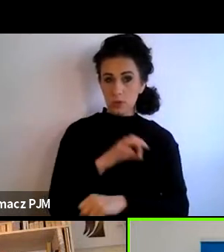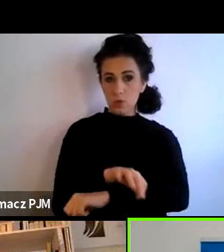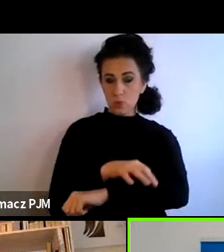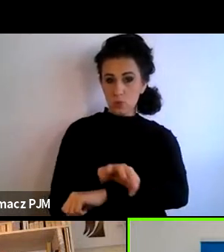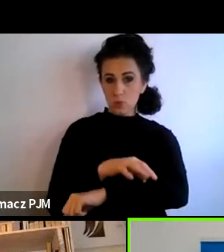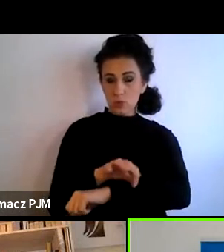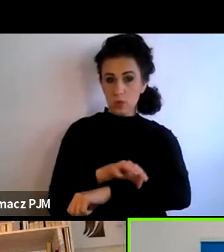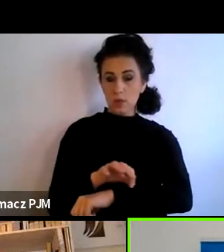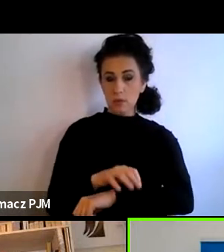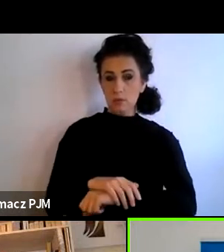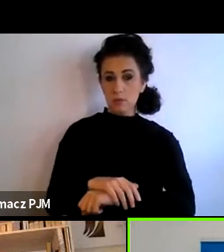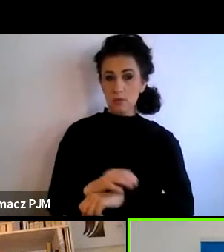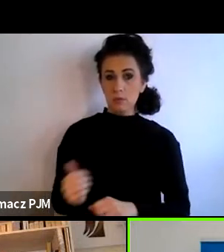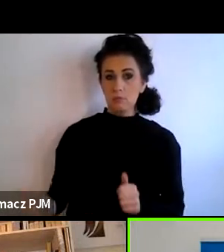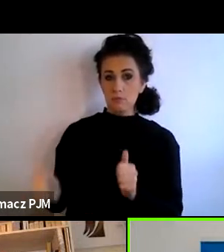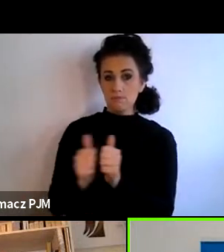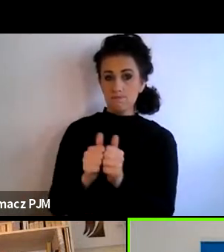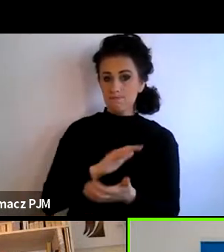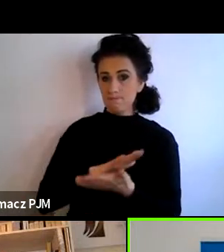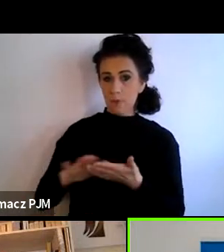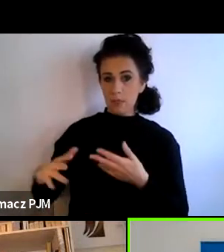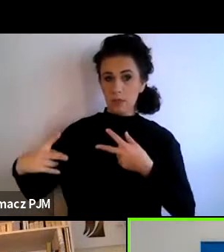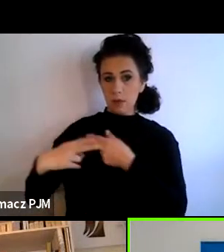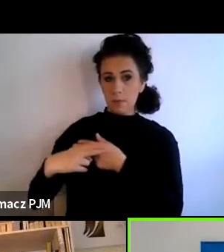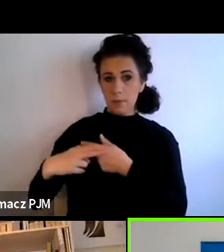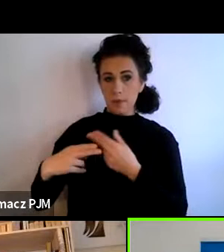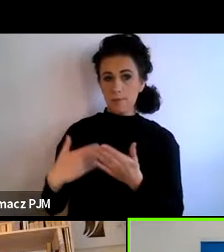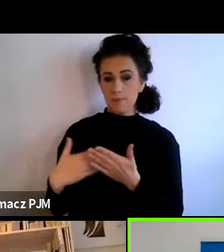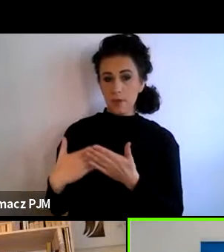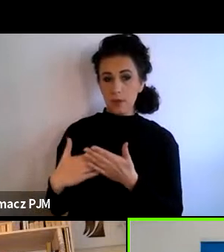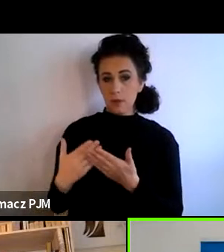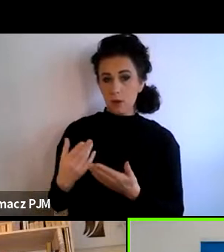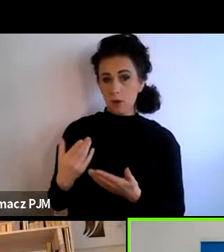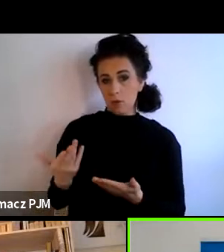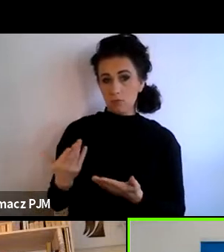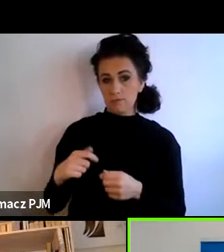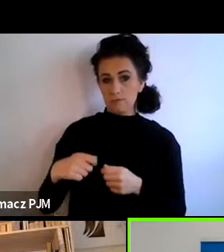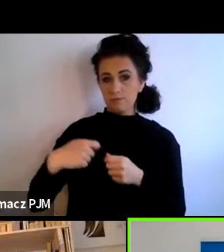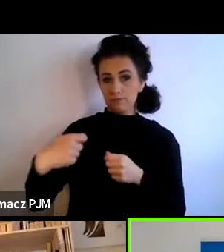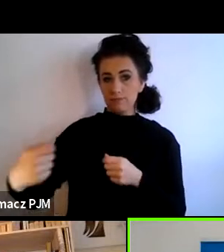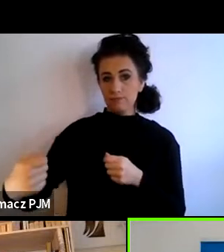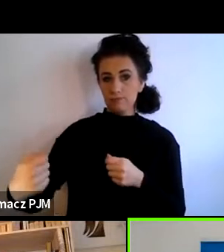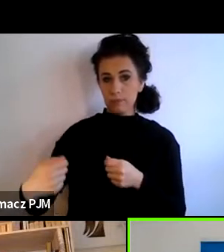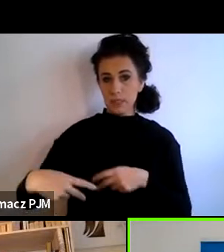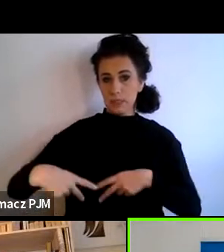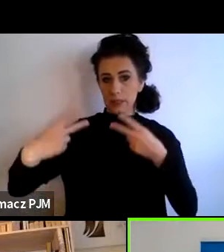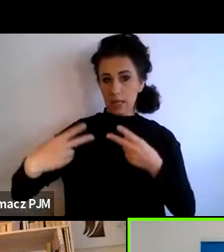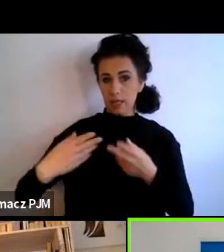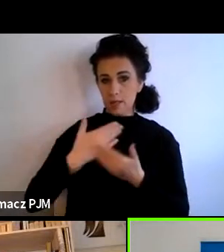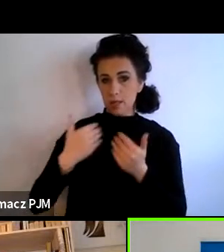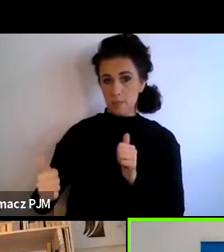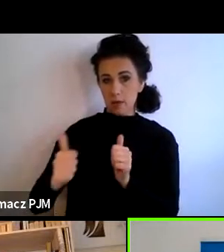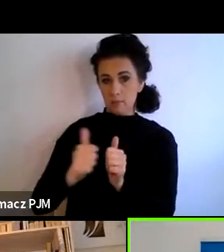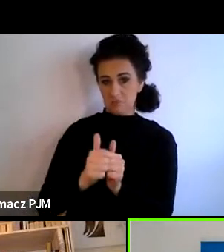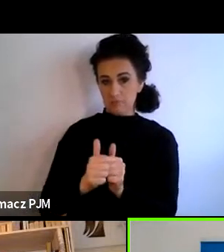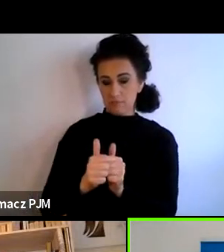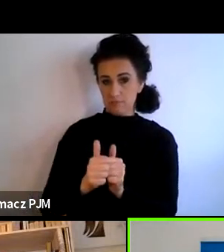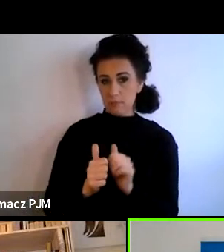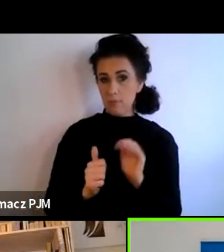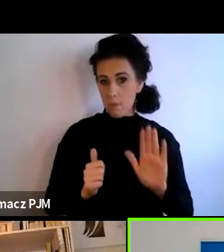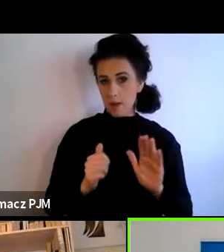którzy zostali tej asysty pozbawieni, bo nie została ona zastąpiona asystą zdalną? Czy takie dane do Państwa docierają?